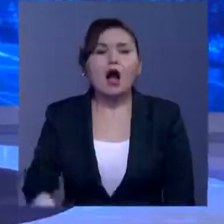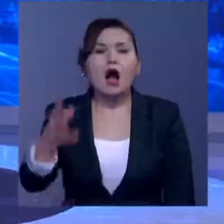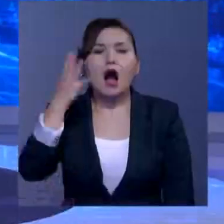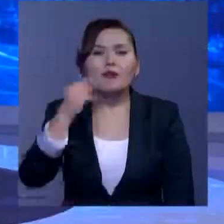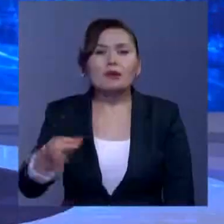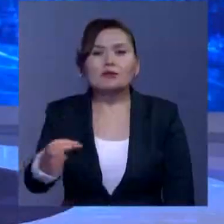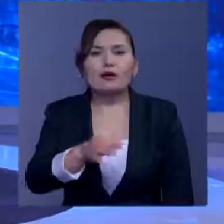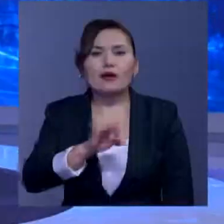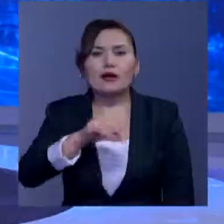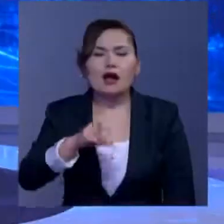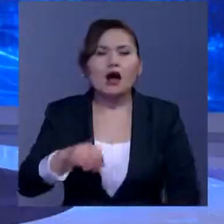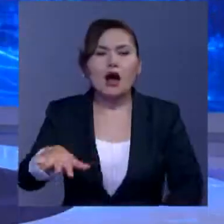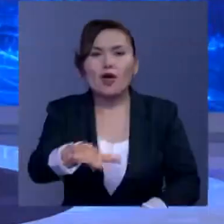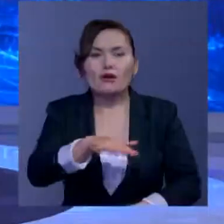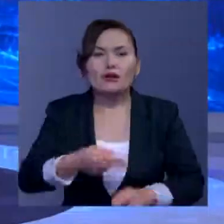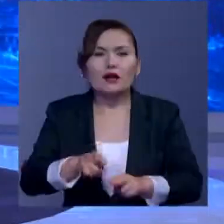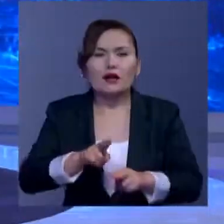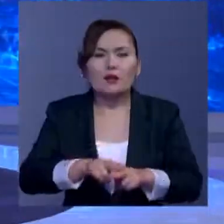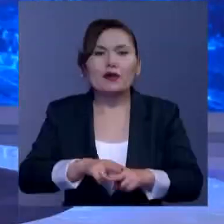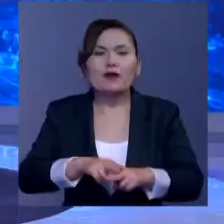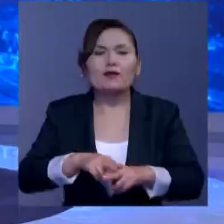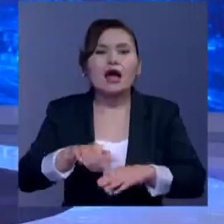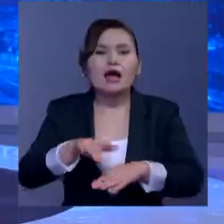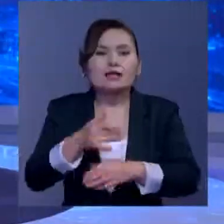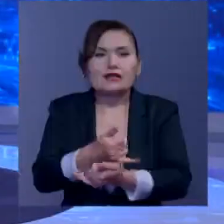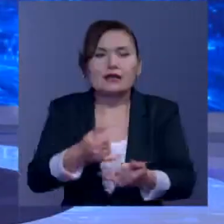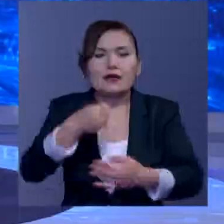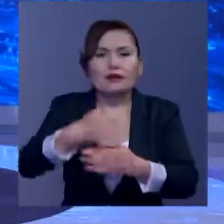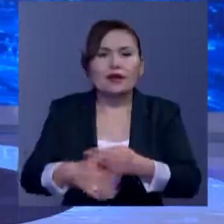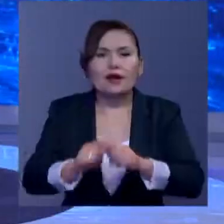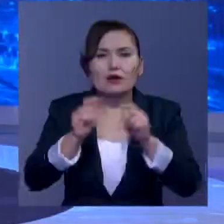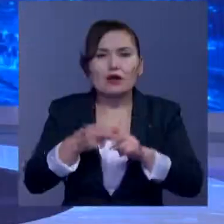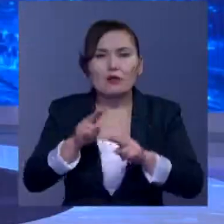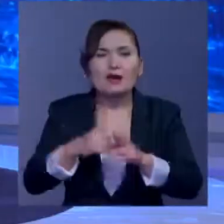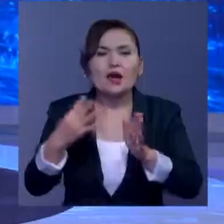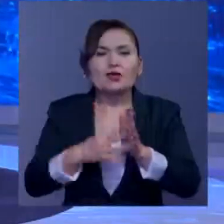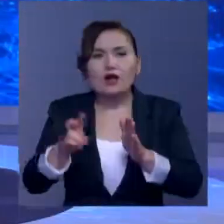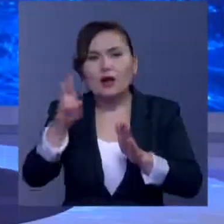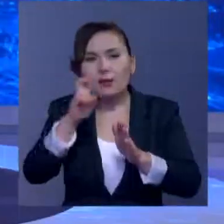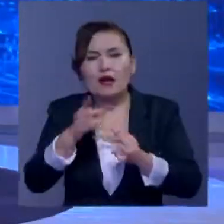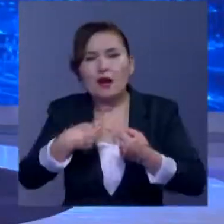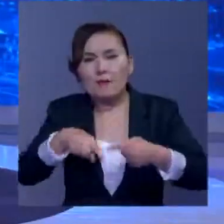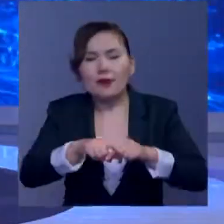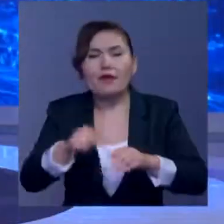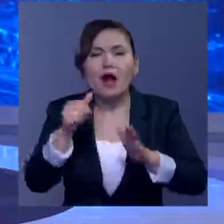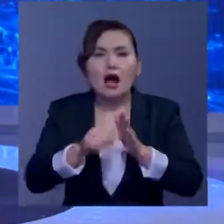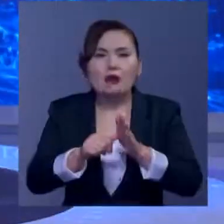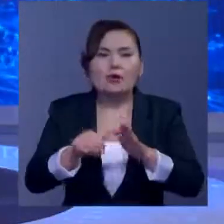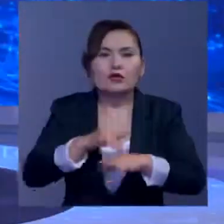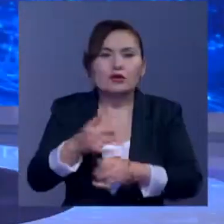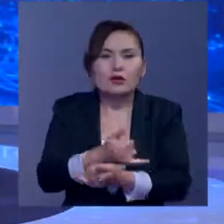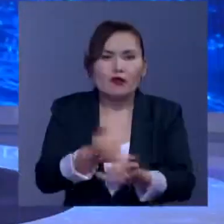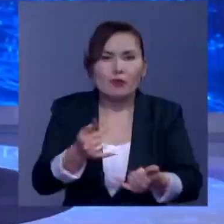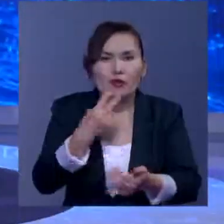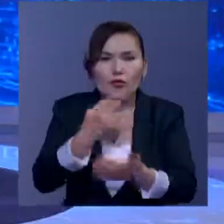Алматы облысы Іле ауданының орталығында сервистік әкімдік ашылды. Бұл кеңседе аудандағы 9 мемлекеттік мекеме 60-қа жуық қызмет